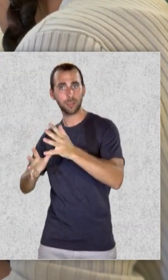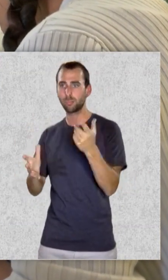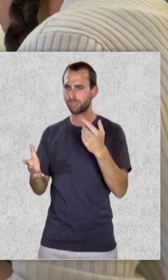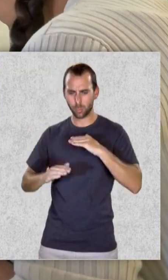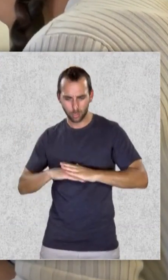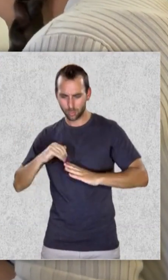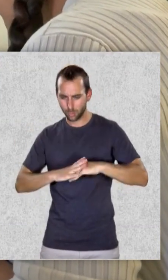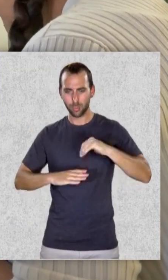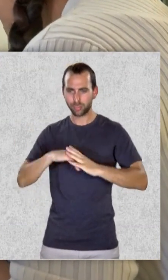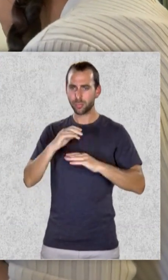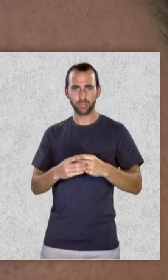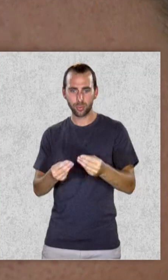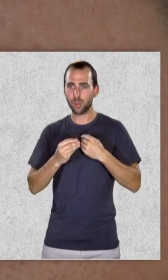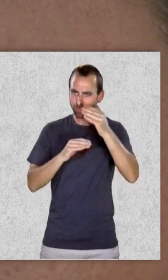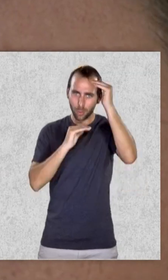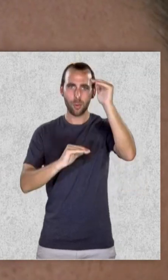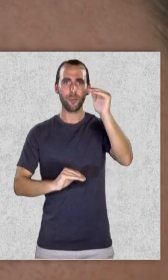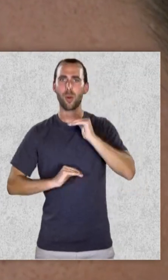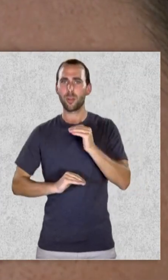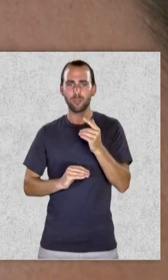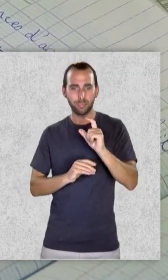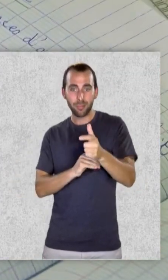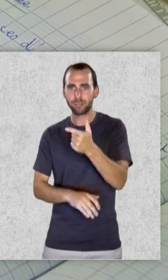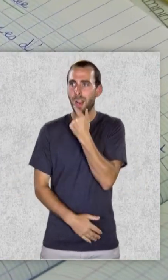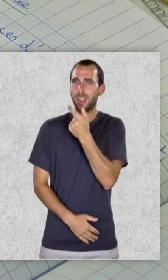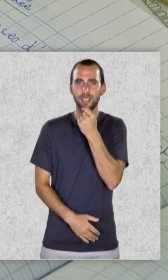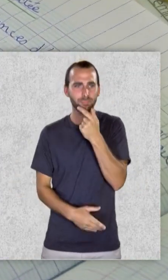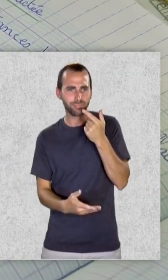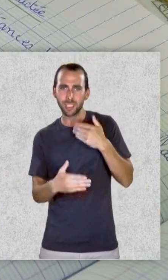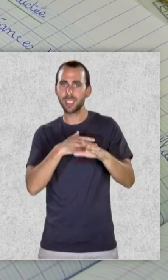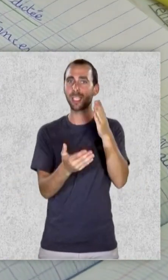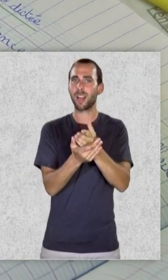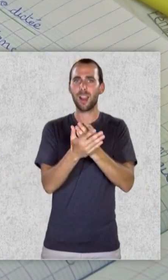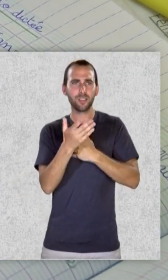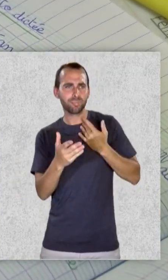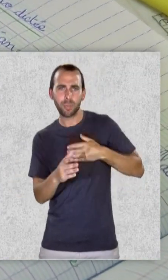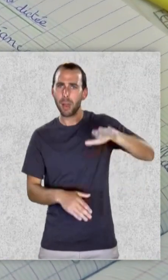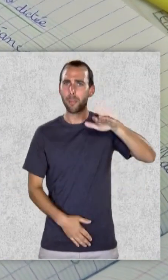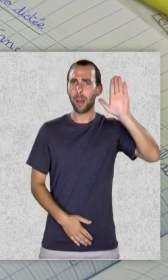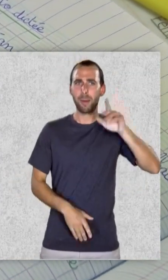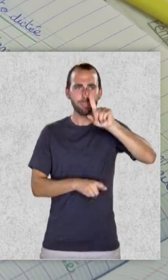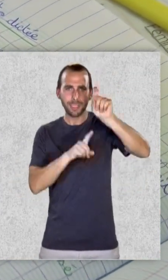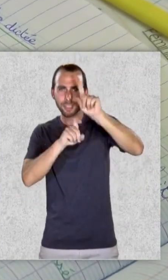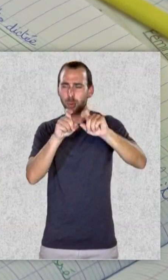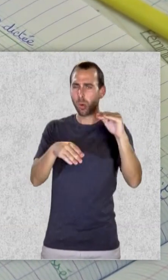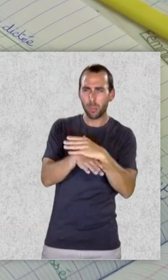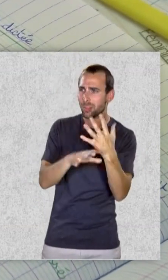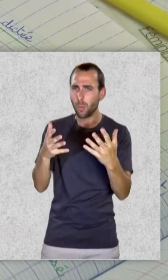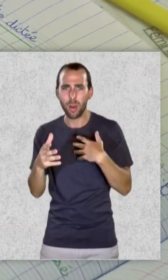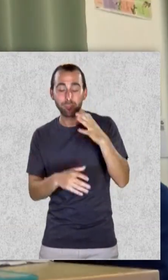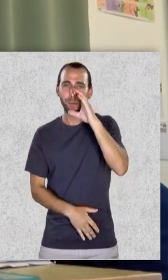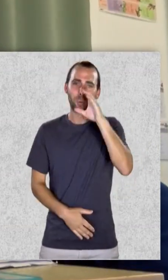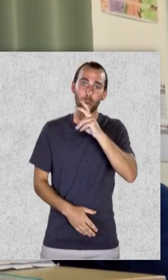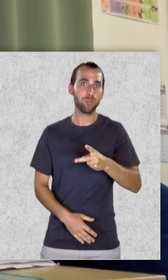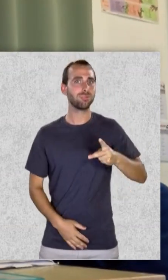confiance en eux, plus ils sont à l'aise. Ils vont commencer à participer en classe, à poser plus de questions, à savoir qu'est-ce qui se passe, et à vouloir être beaucoup plus curieux en fait. Et donc du